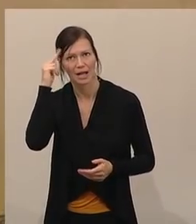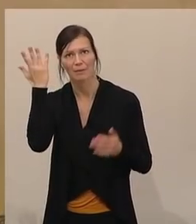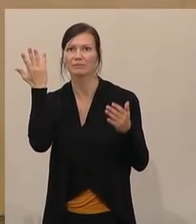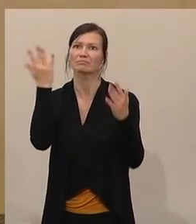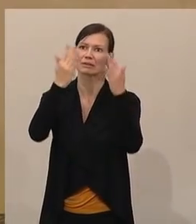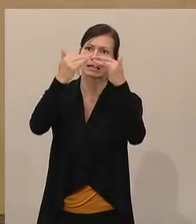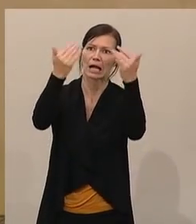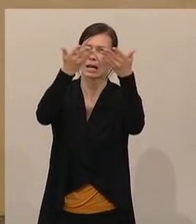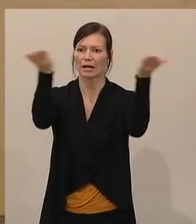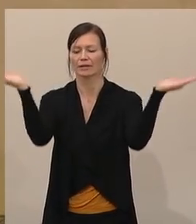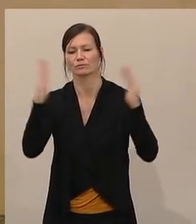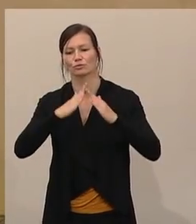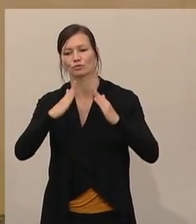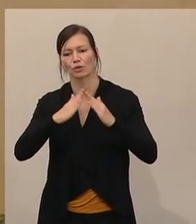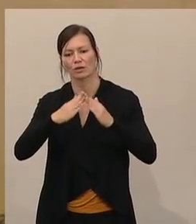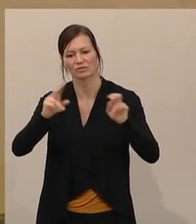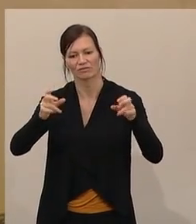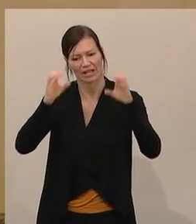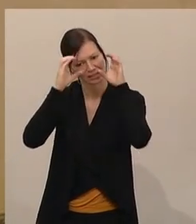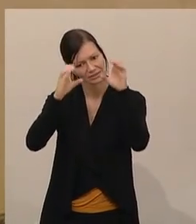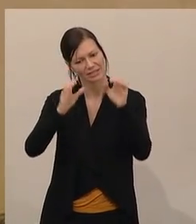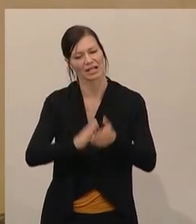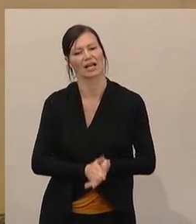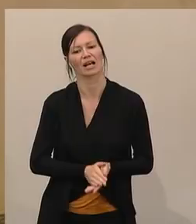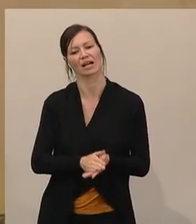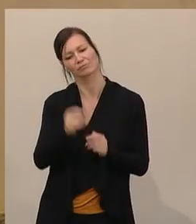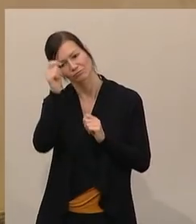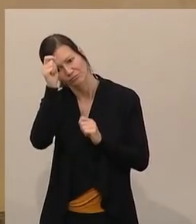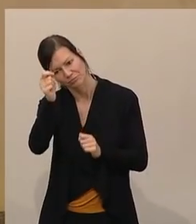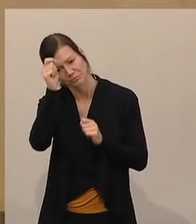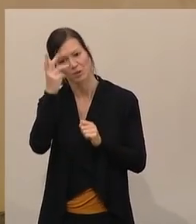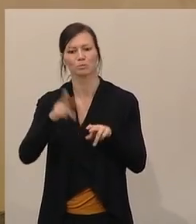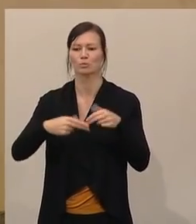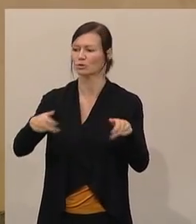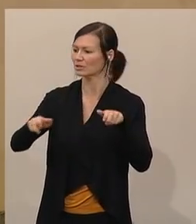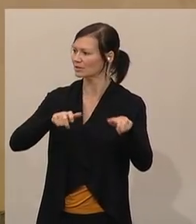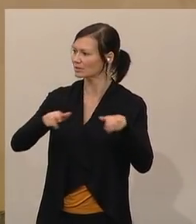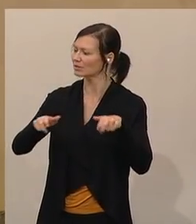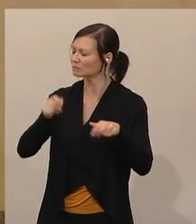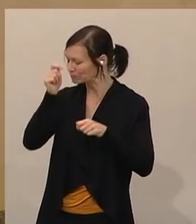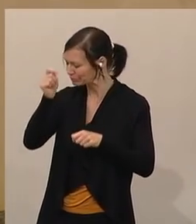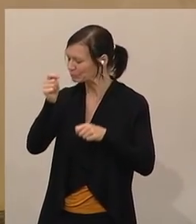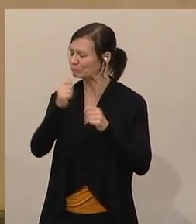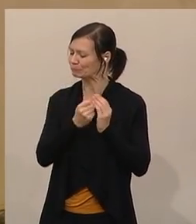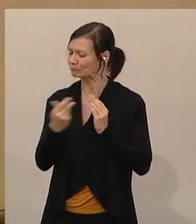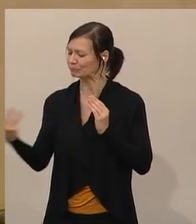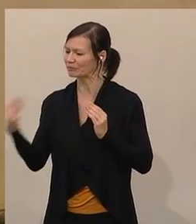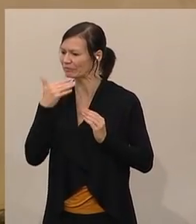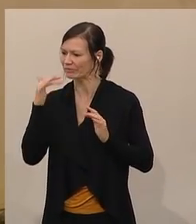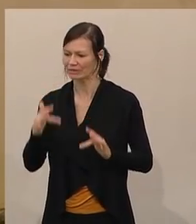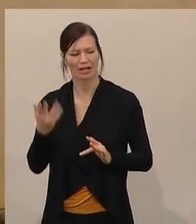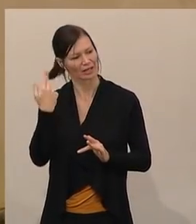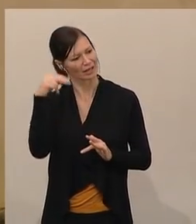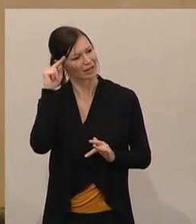Bildschirmen, geschätzte Mitglieder der Bundesregierung, ich schätze es wert, dass Sie so zahlreich erschienen sind, Herr Bundesminister